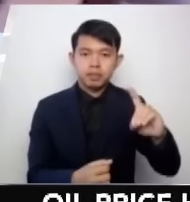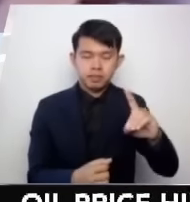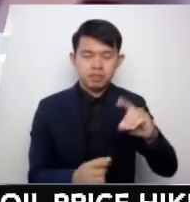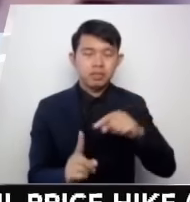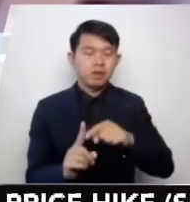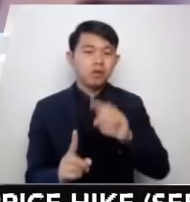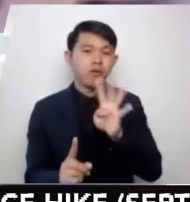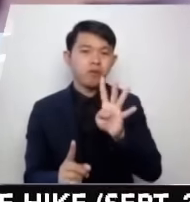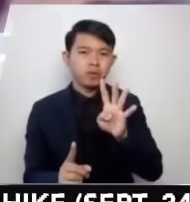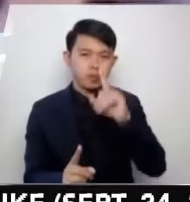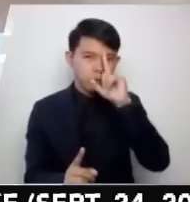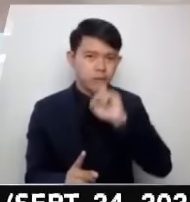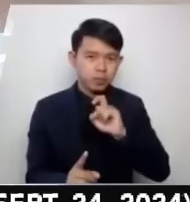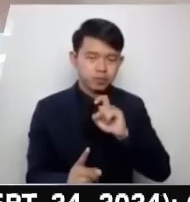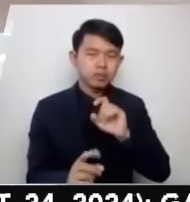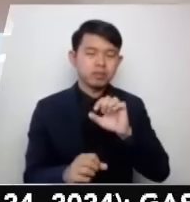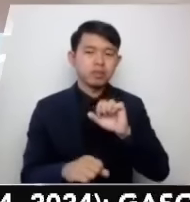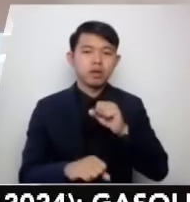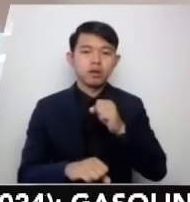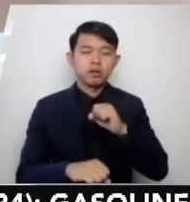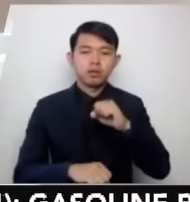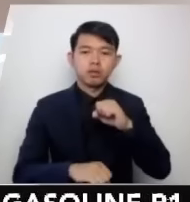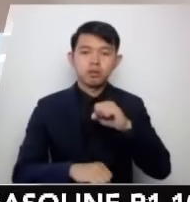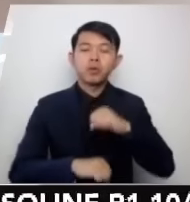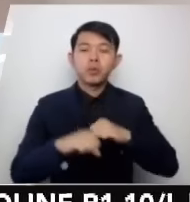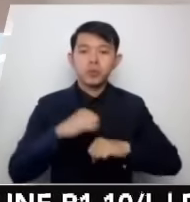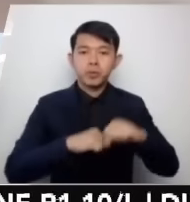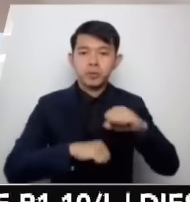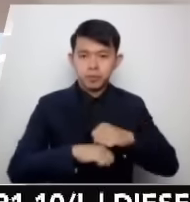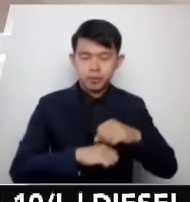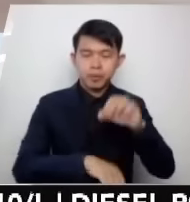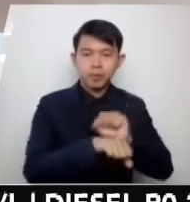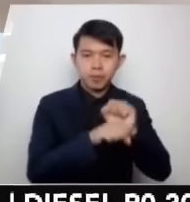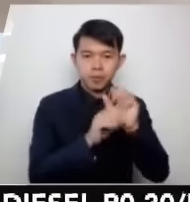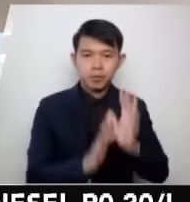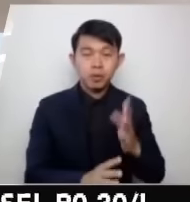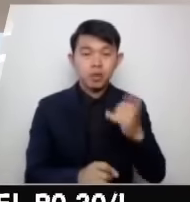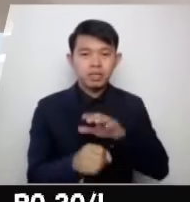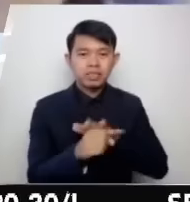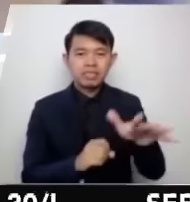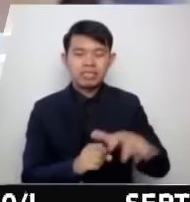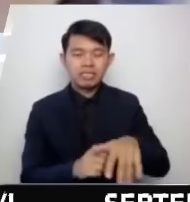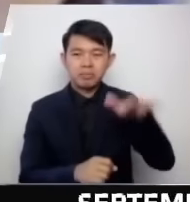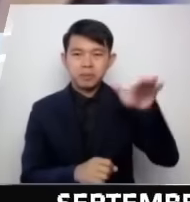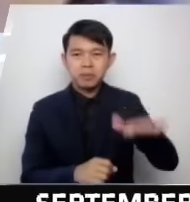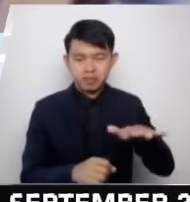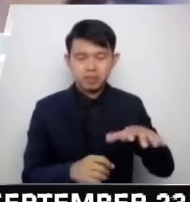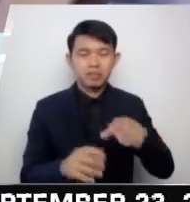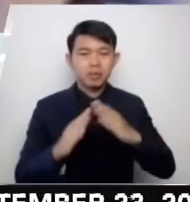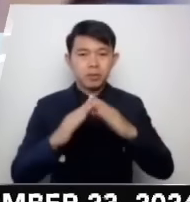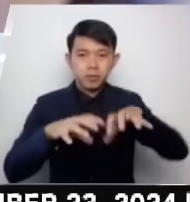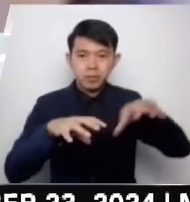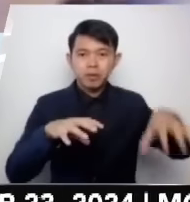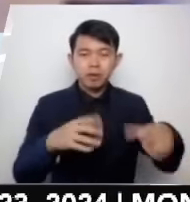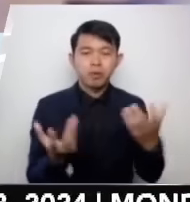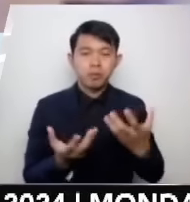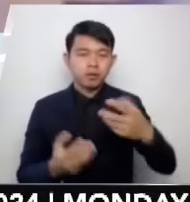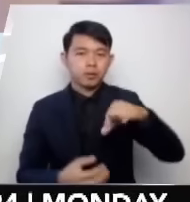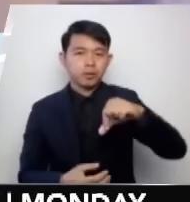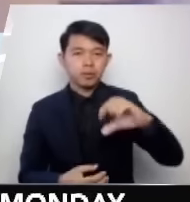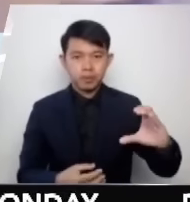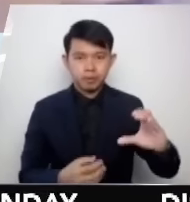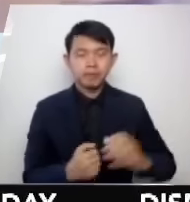na inireklamo ng pangahalay umano sa menor de edad niyang kapitbahay sa Barangay Bagong Pag-asa, Quezon City. Subject siya ng warrant of arrest na inisyo